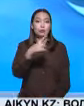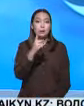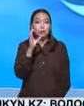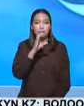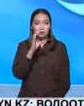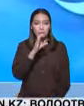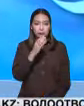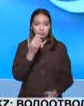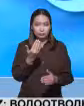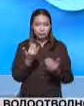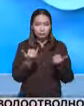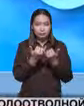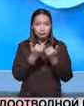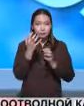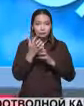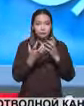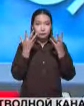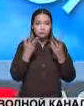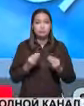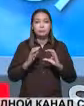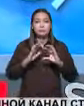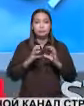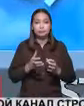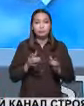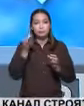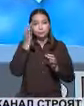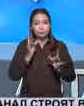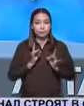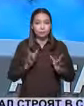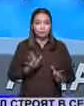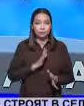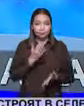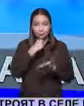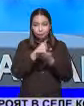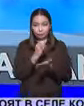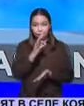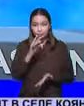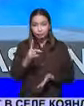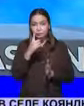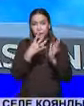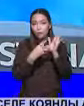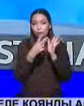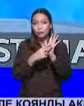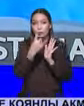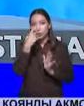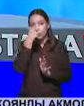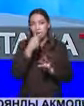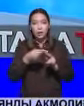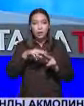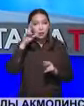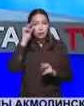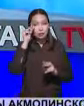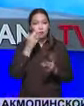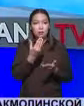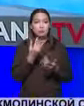21 сентября отмечается Международный день мира. Напомню, праздник был учрежден ООН в 1981 году. Эта дата своего рода